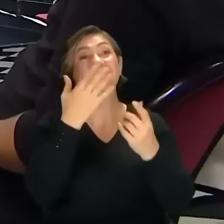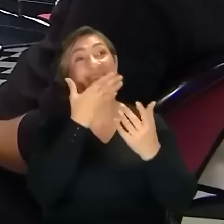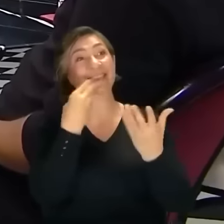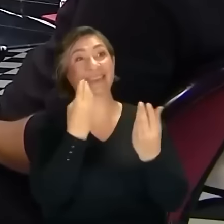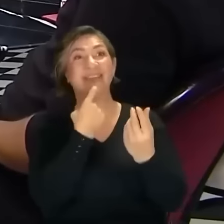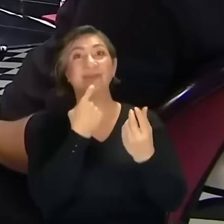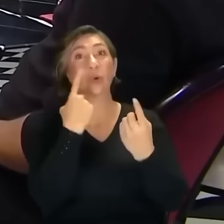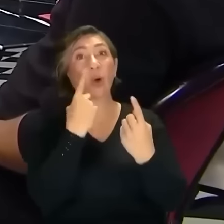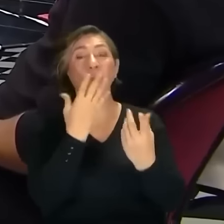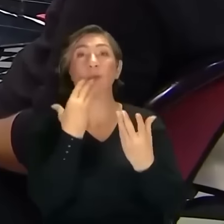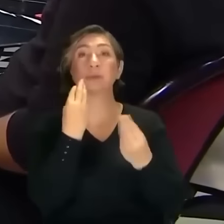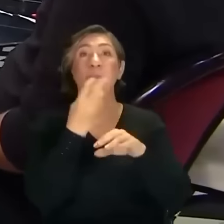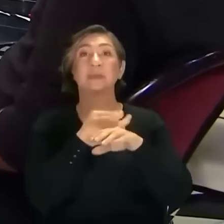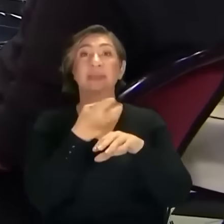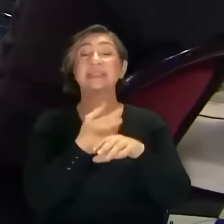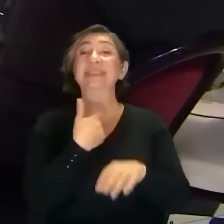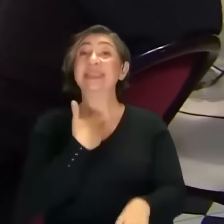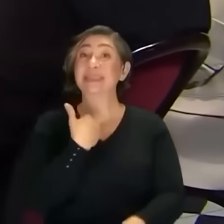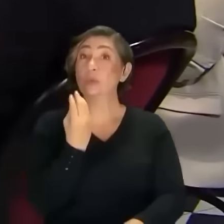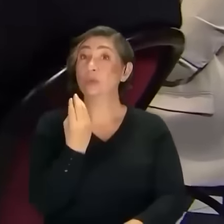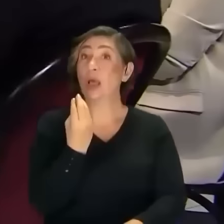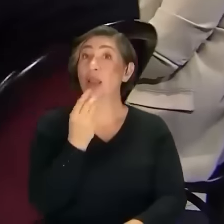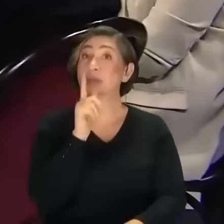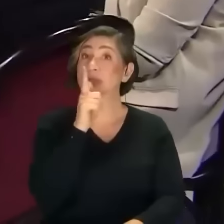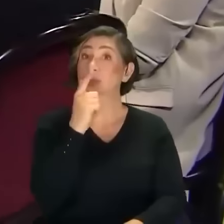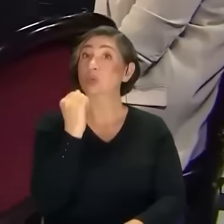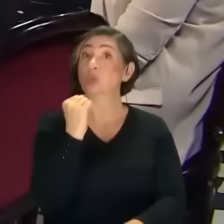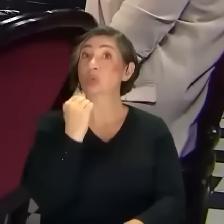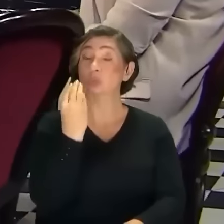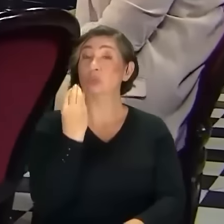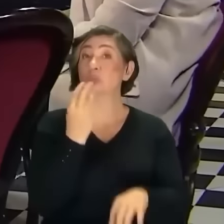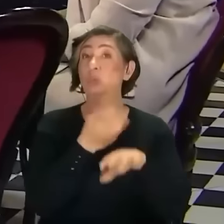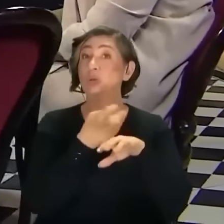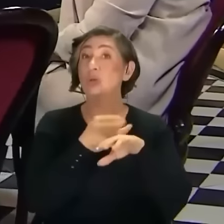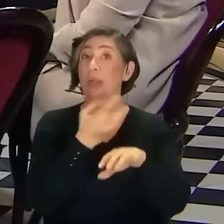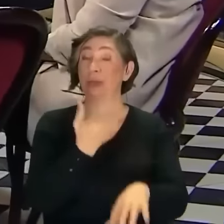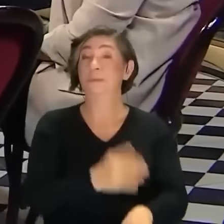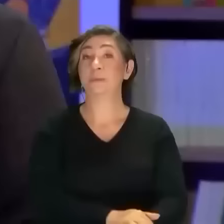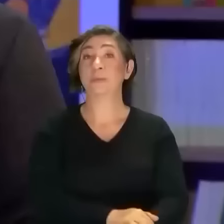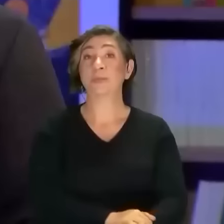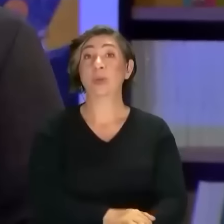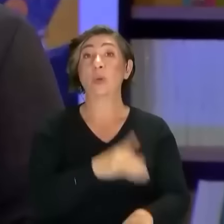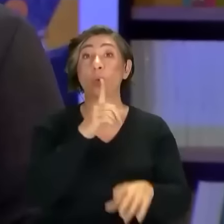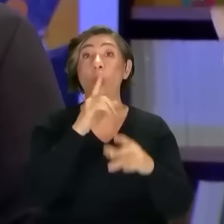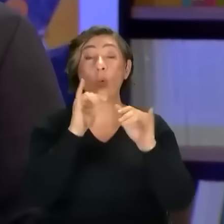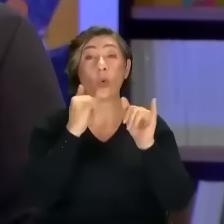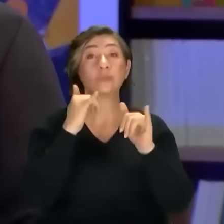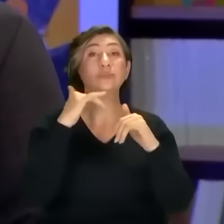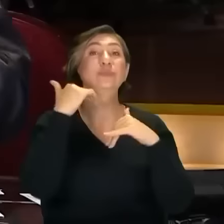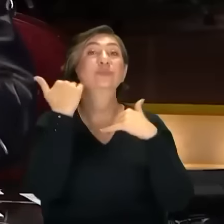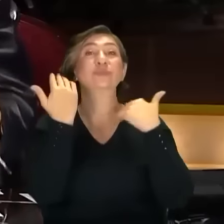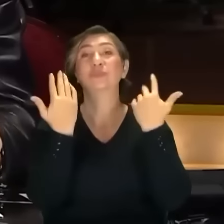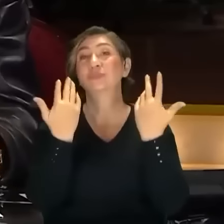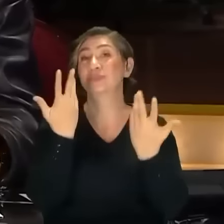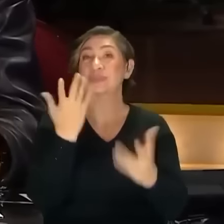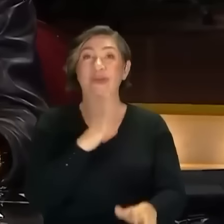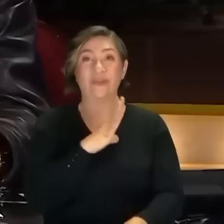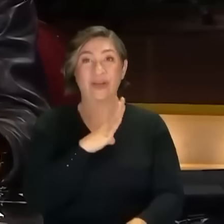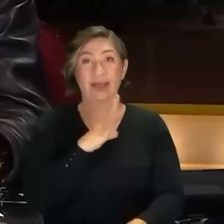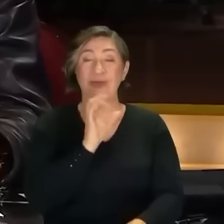güzel kızlarından birisi marşall ses çok iyi Evet evet güçlü gayet Yani kesinlikle ve de o oyunlar değil mi böyle bir varyasyonlar